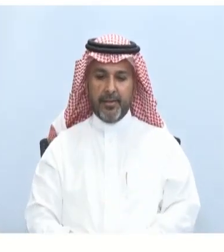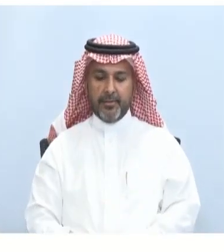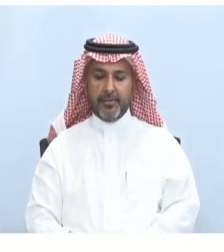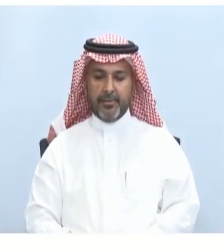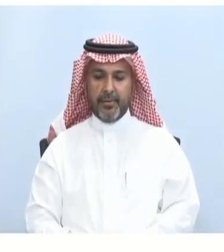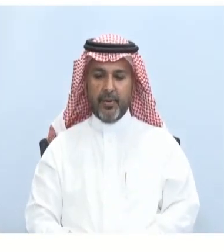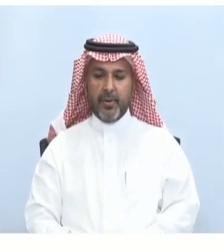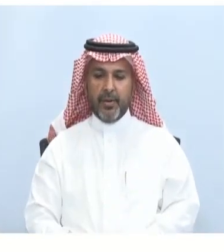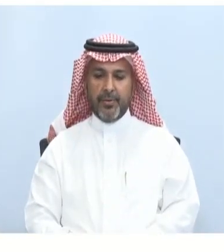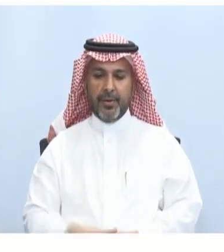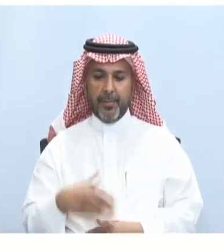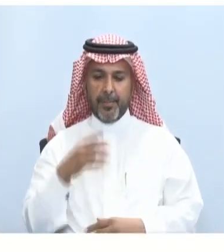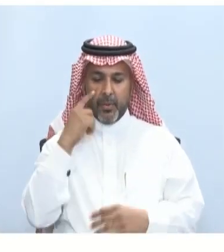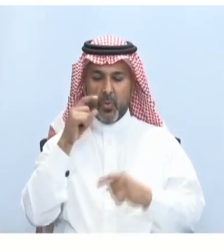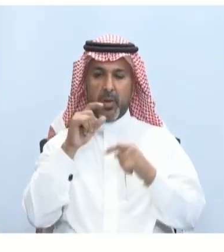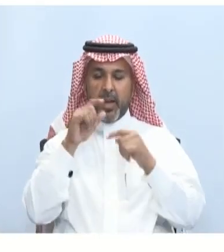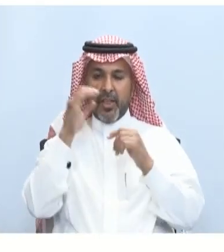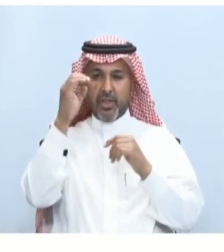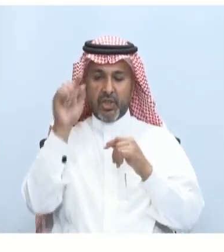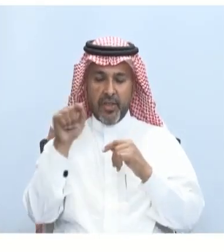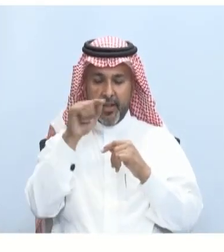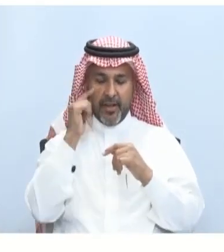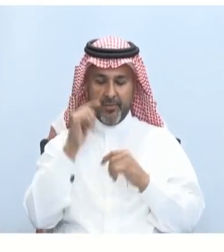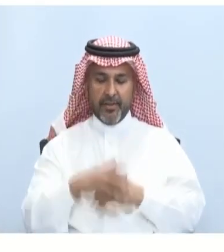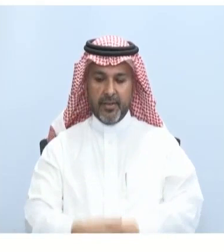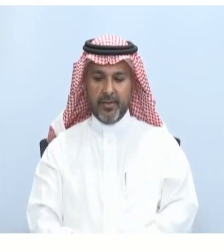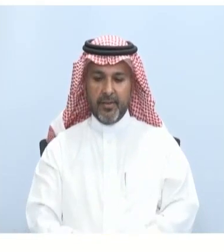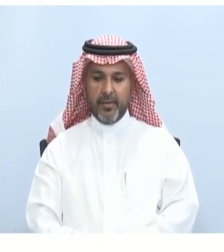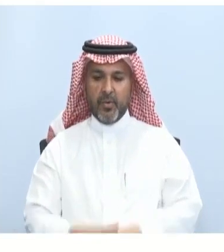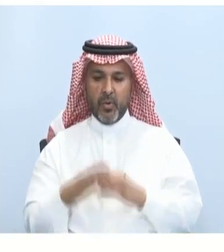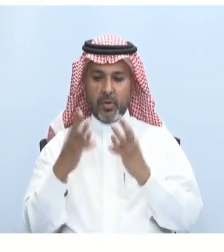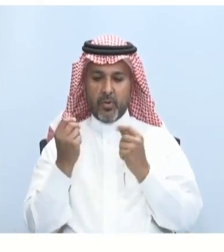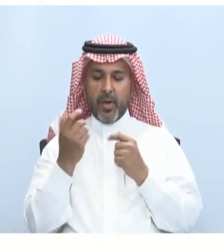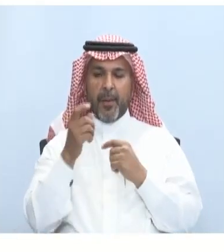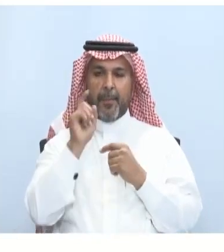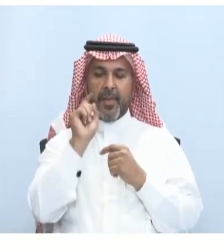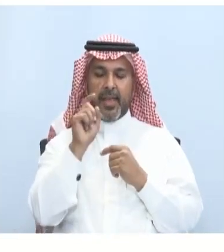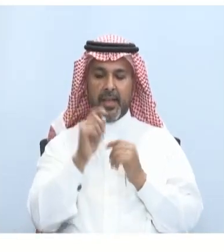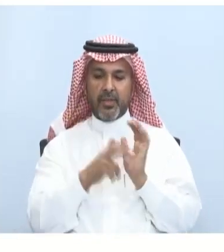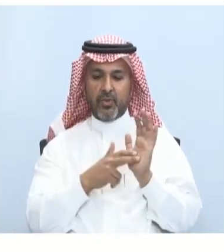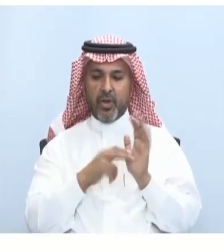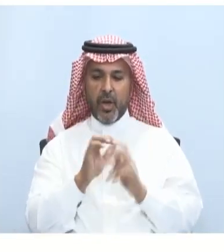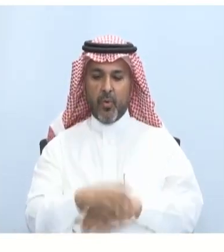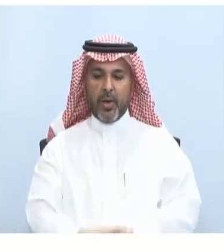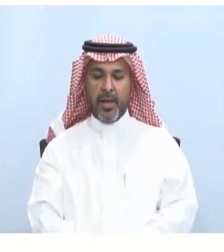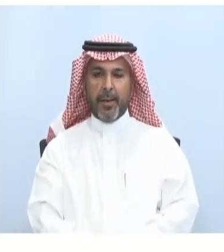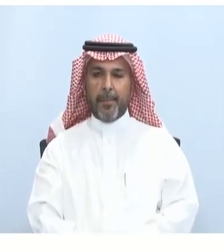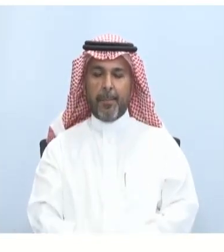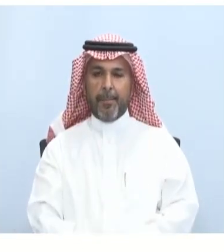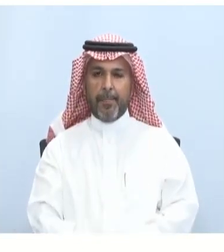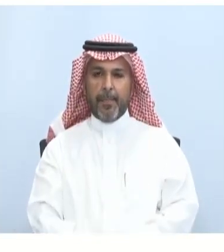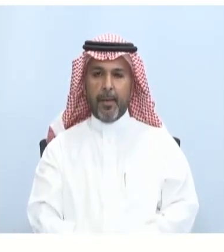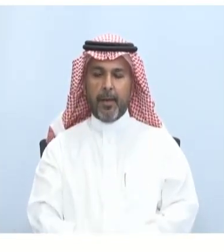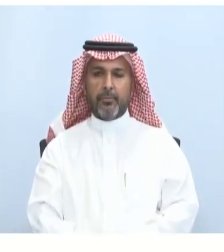راح اخذ الجذر التربيعي للطرفين طبعا سالب وموجب في نفس الوقت السالب ماذا ستظهر احسنتم ممتاز راح تعطيني